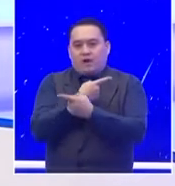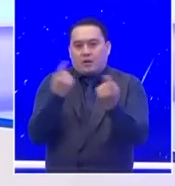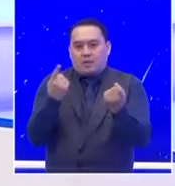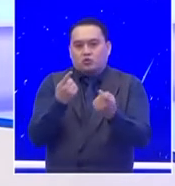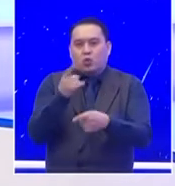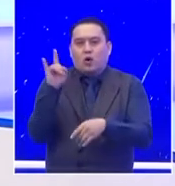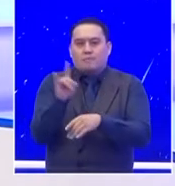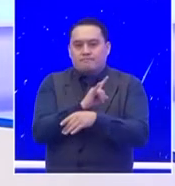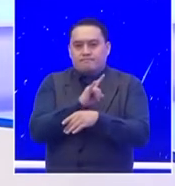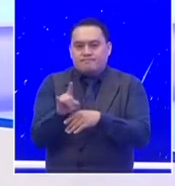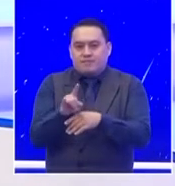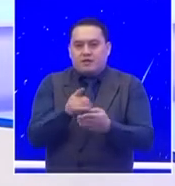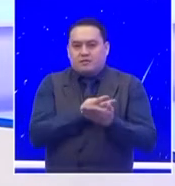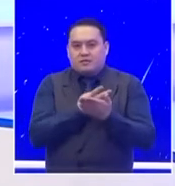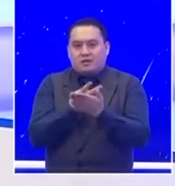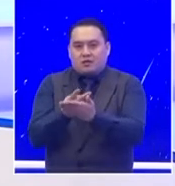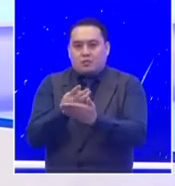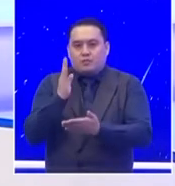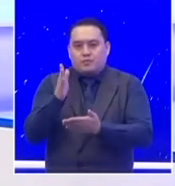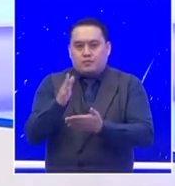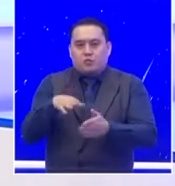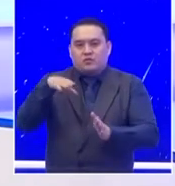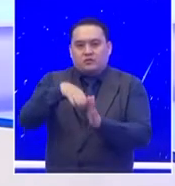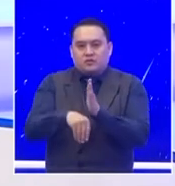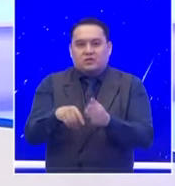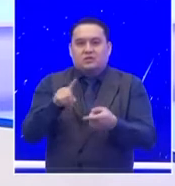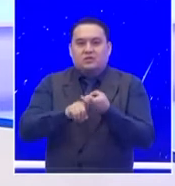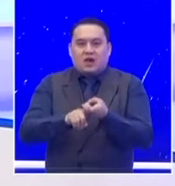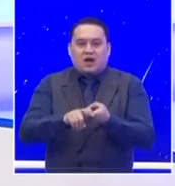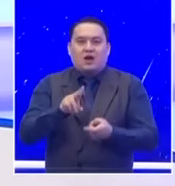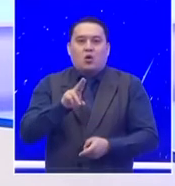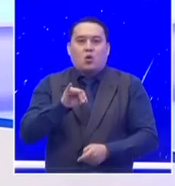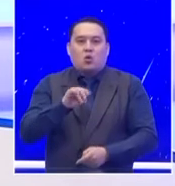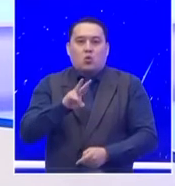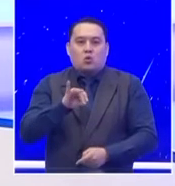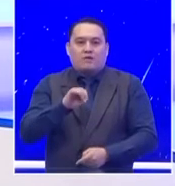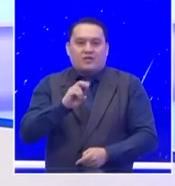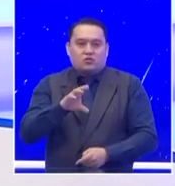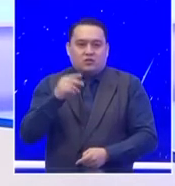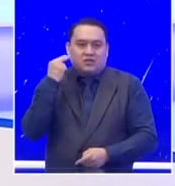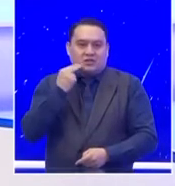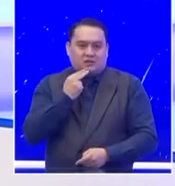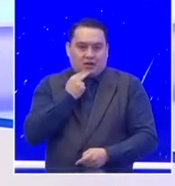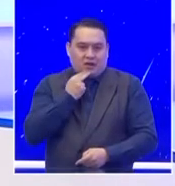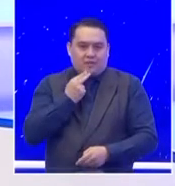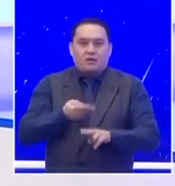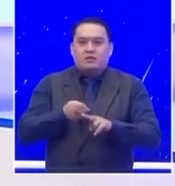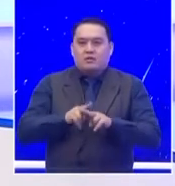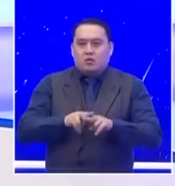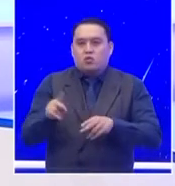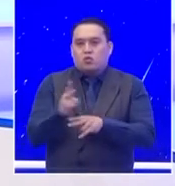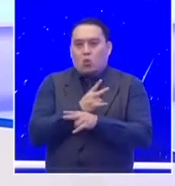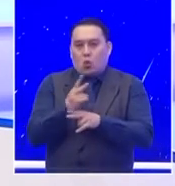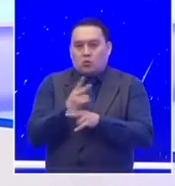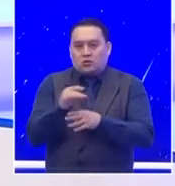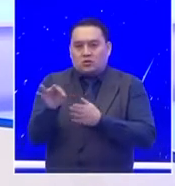том, что в больницу Зайсанского района будут помещены заразившиеся коронавирусом граждане КНР. Накануне ночью